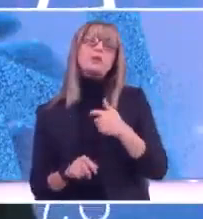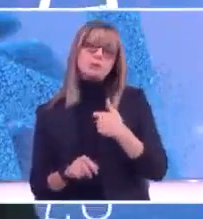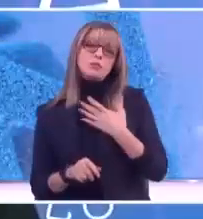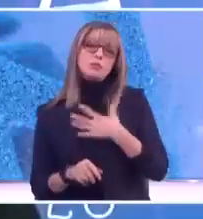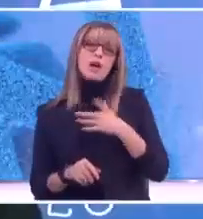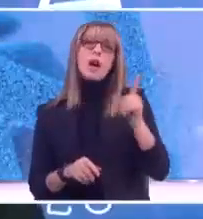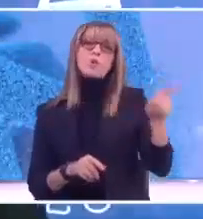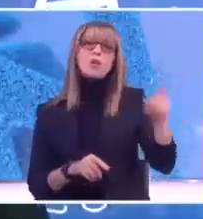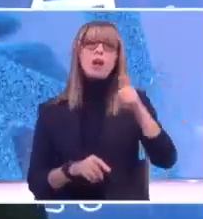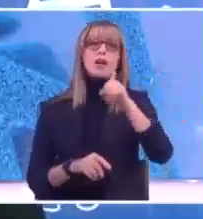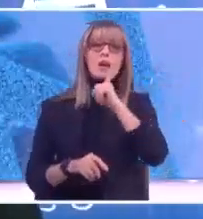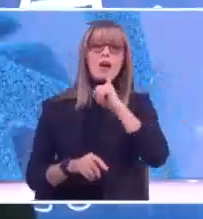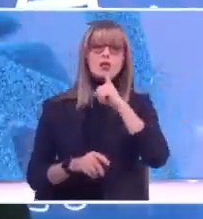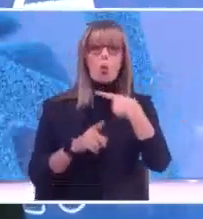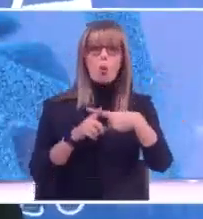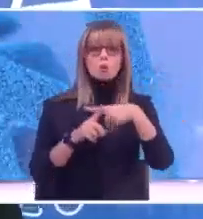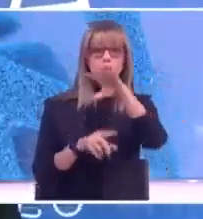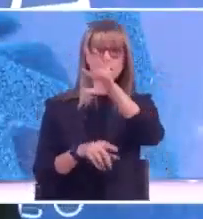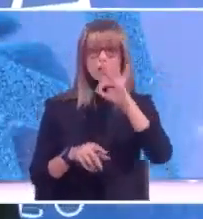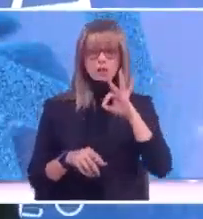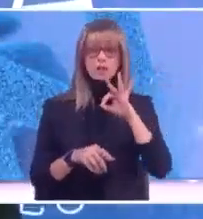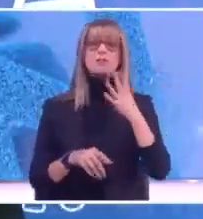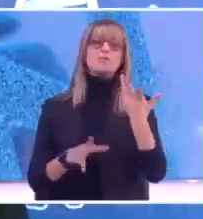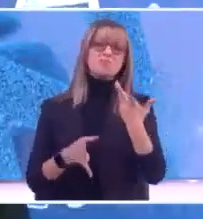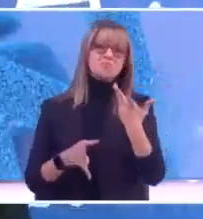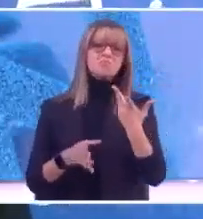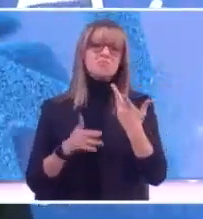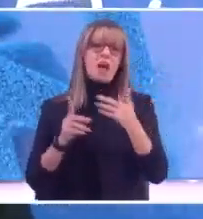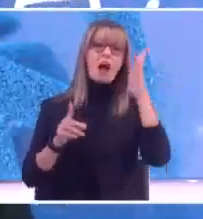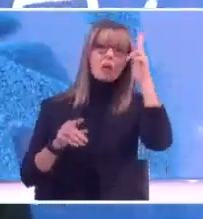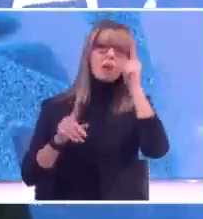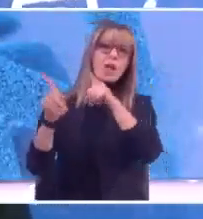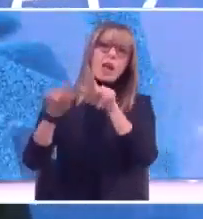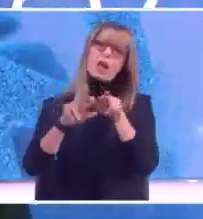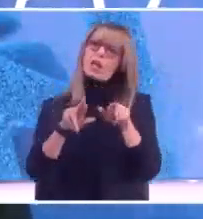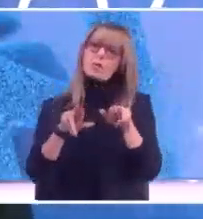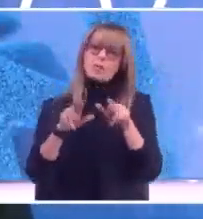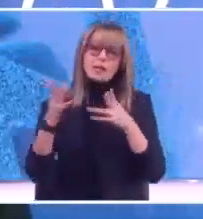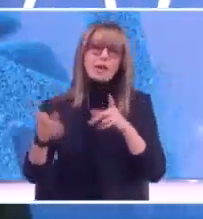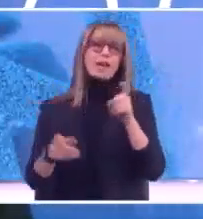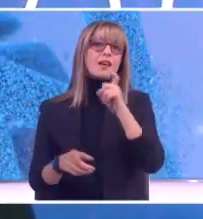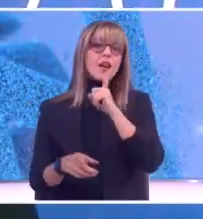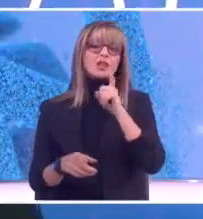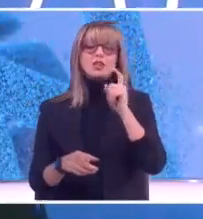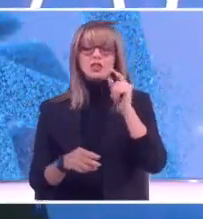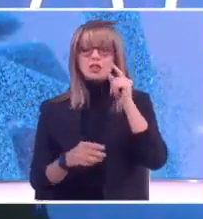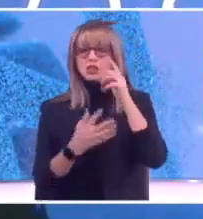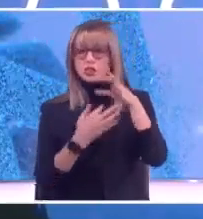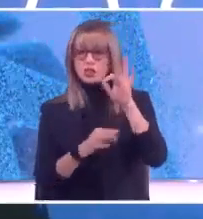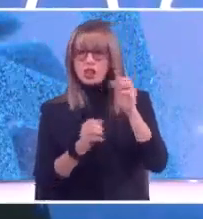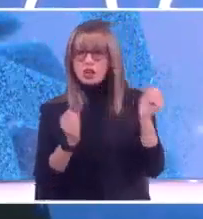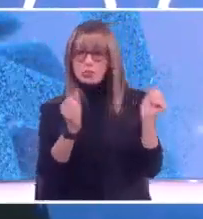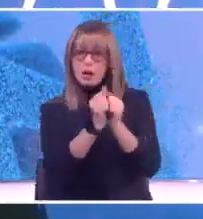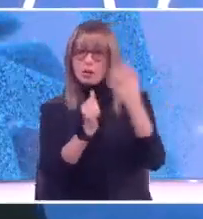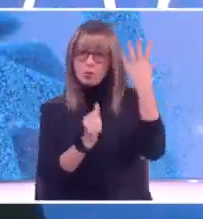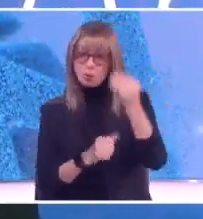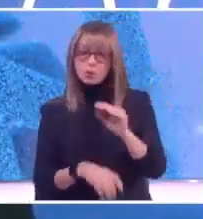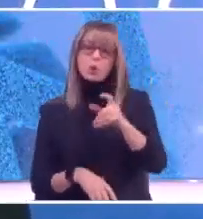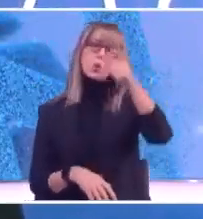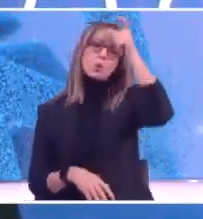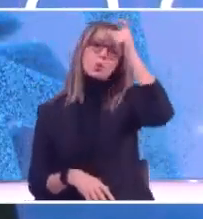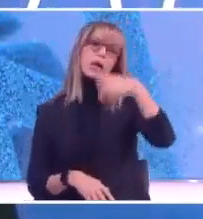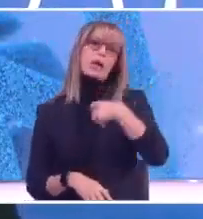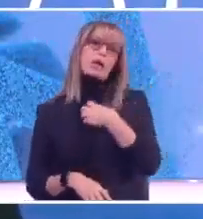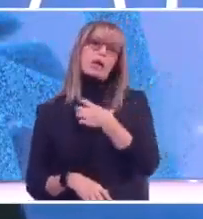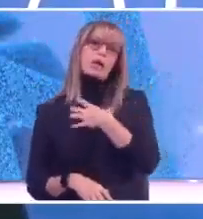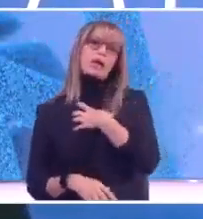ortaklar seçerler. Amerika Birleşik Devletleri PYD ilişkisinde olduğu gibi yanlış kişilerle iş tutarlarsa Türkiye kendi